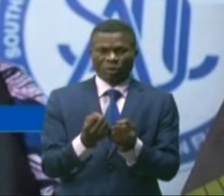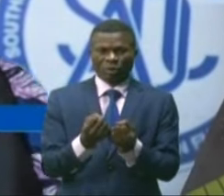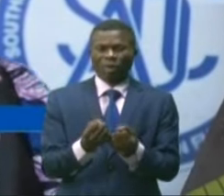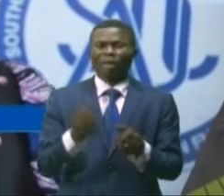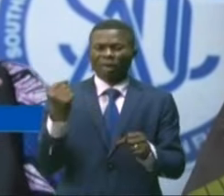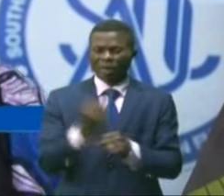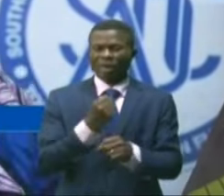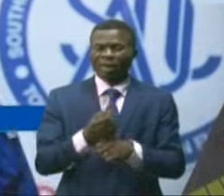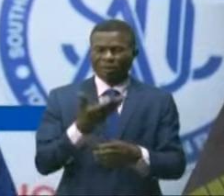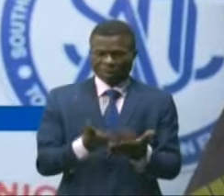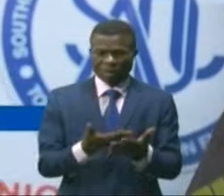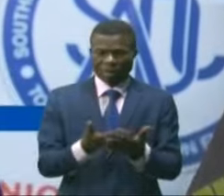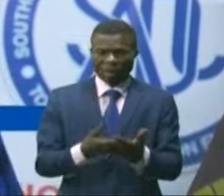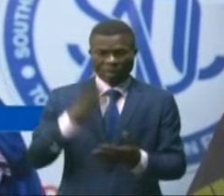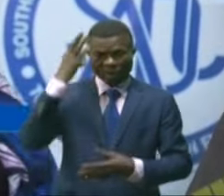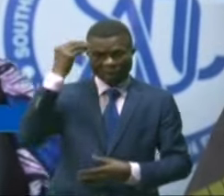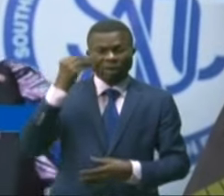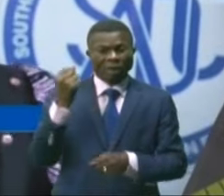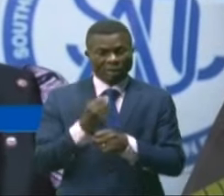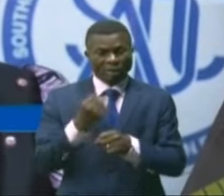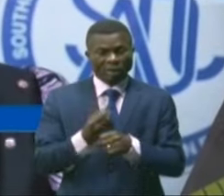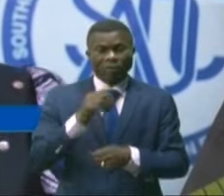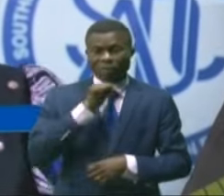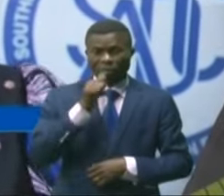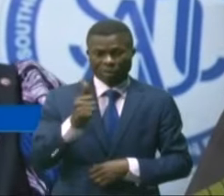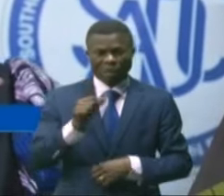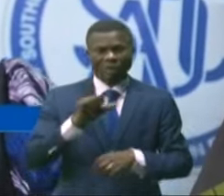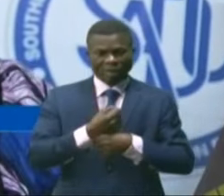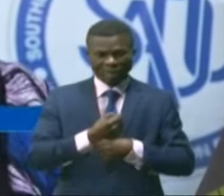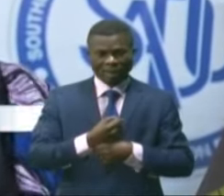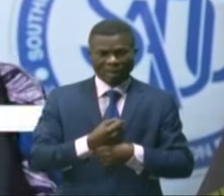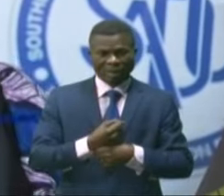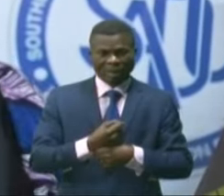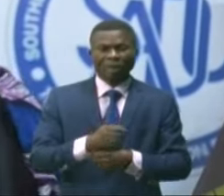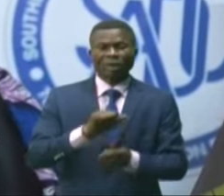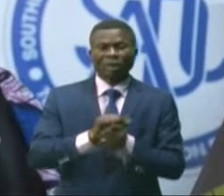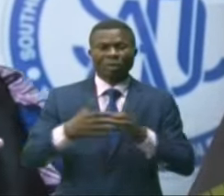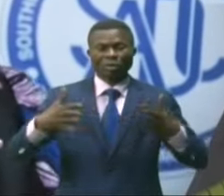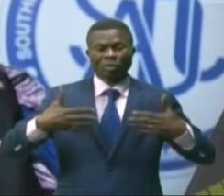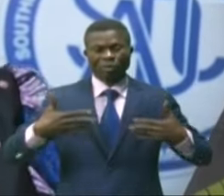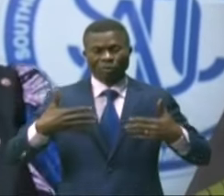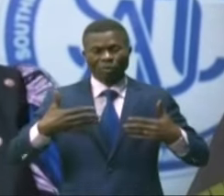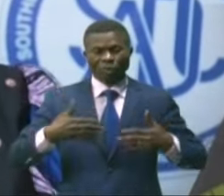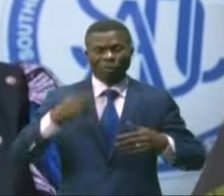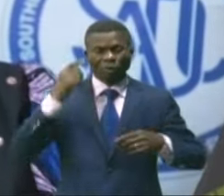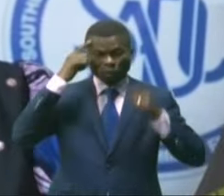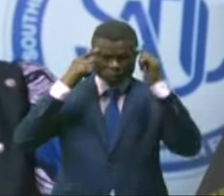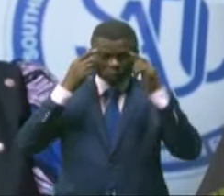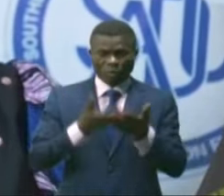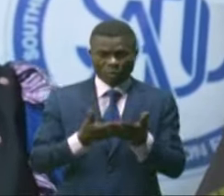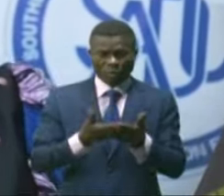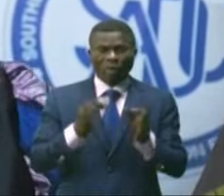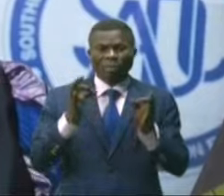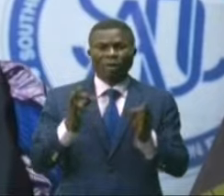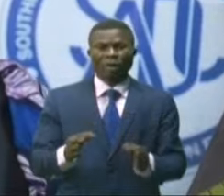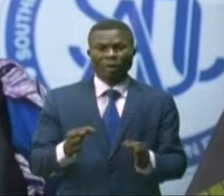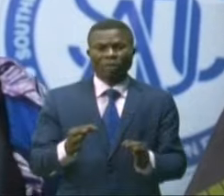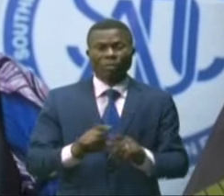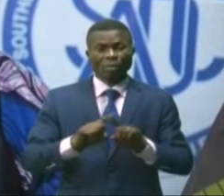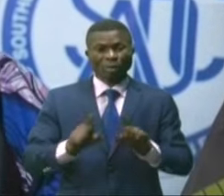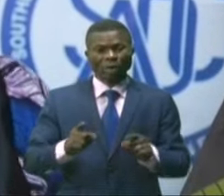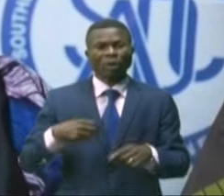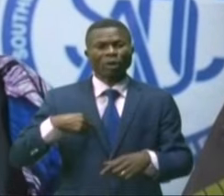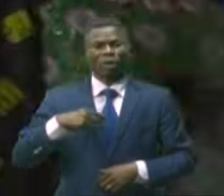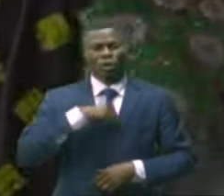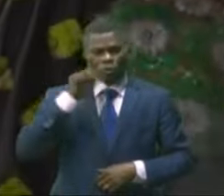travail. Quand les citoyens n'ont pas de travail, vous savez, ça crée des ressentiments, des frustrations. Donc, là aussi,